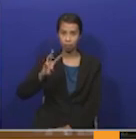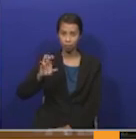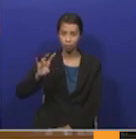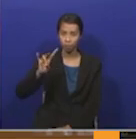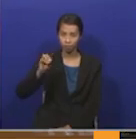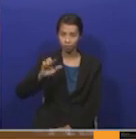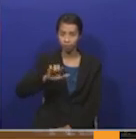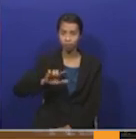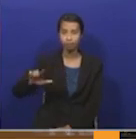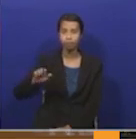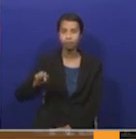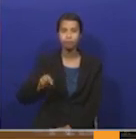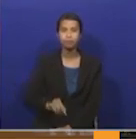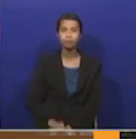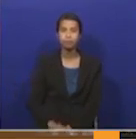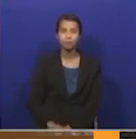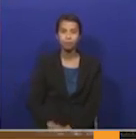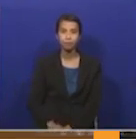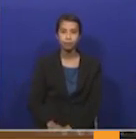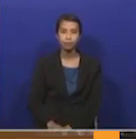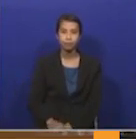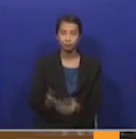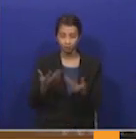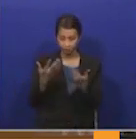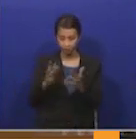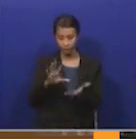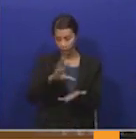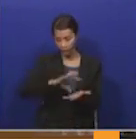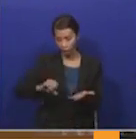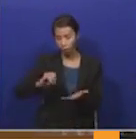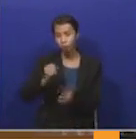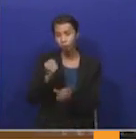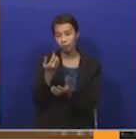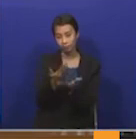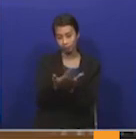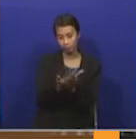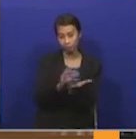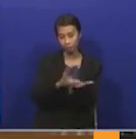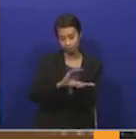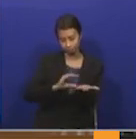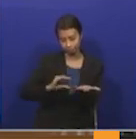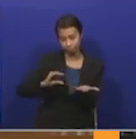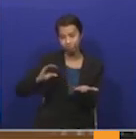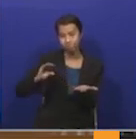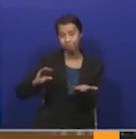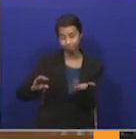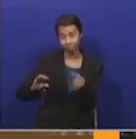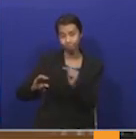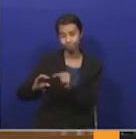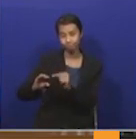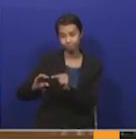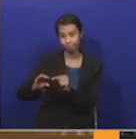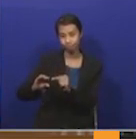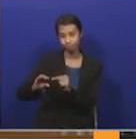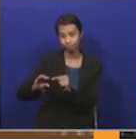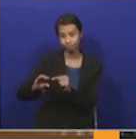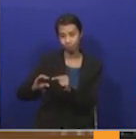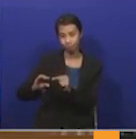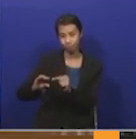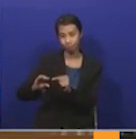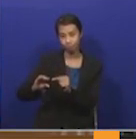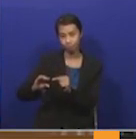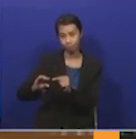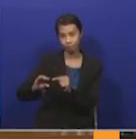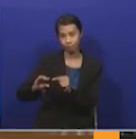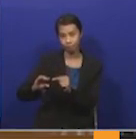318,167,670ล้านบาทนะคะและนำเงินจำนวนที่ตัดเพิ่มนี้ไปตัดลด